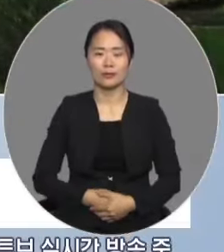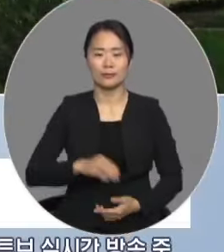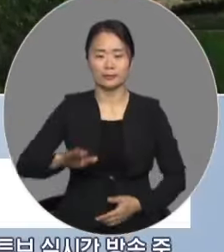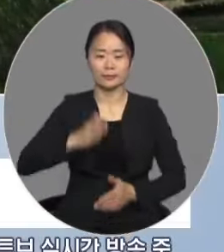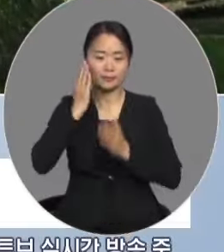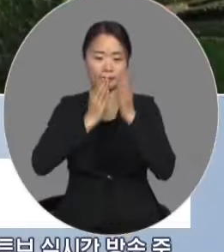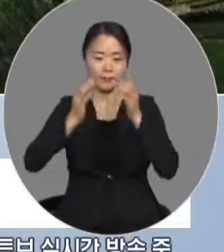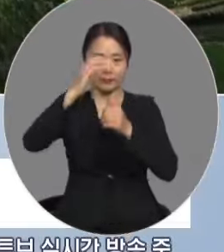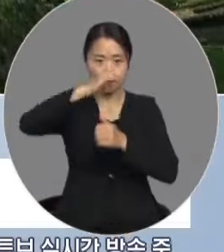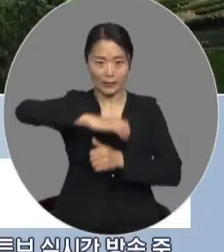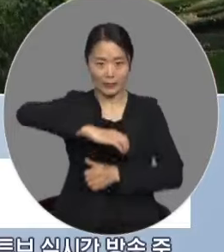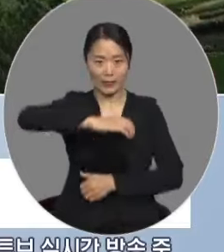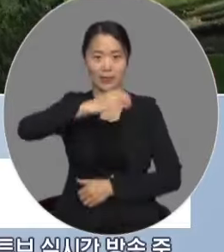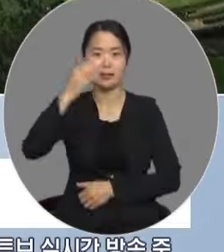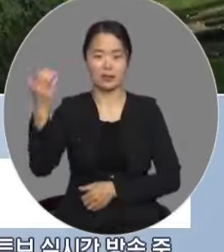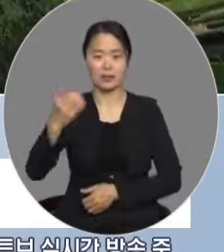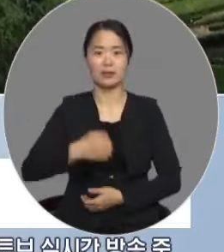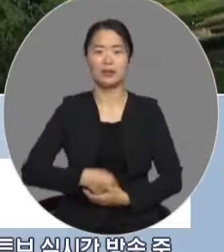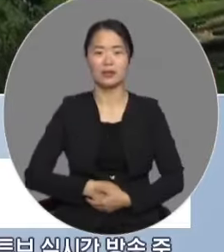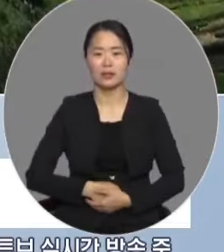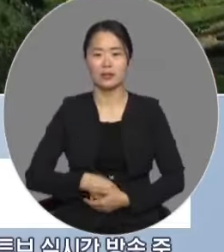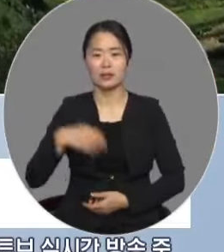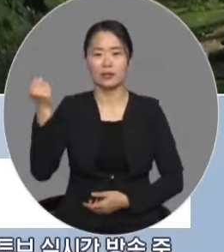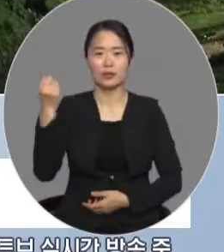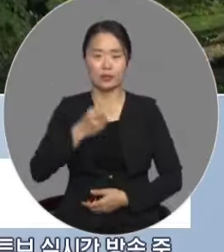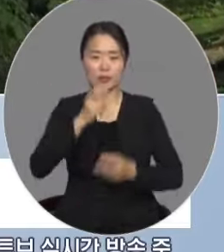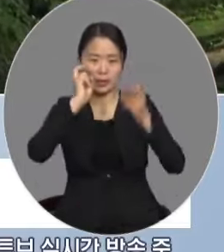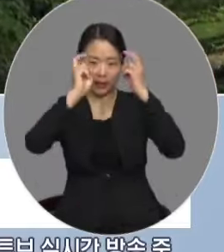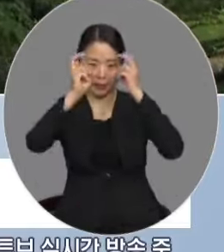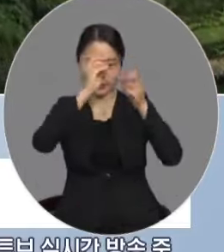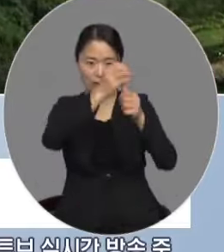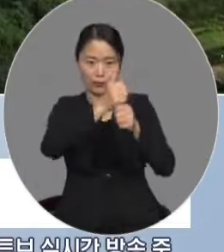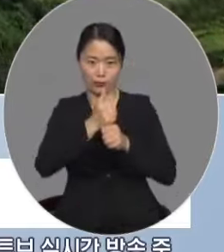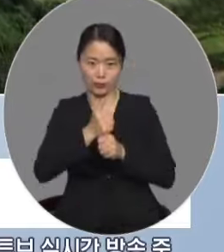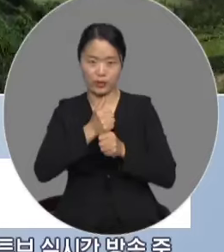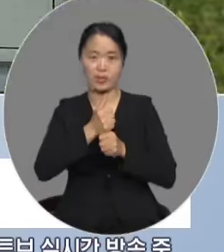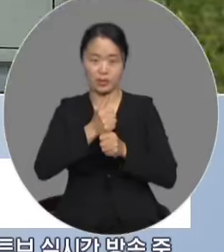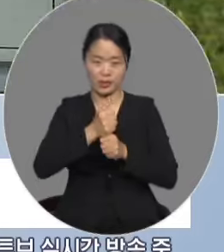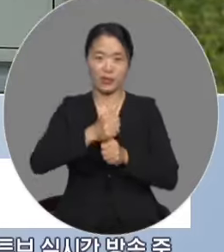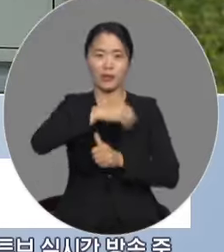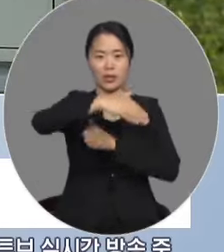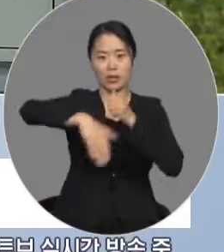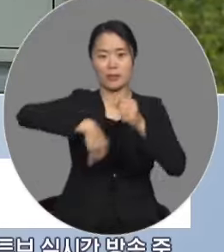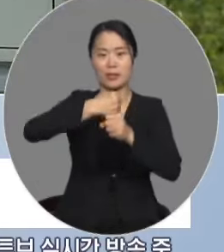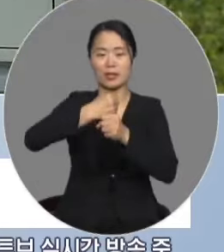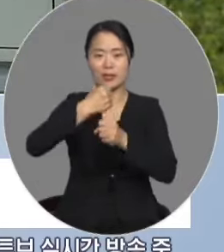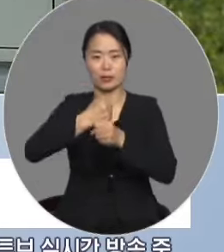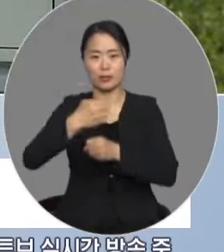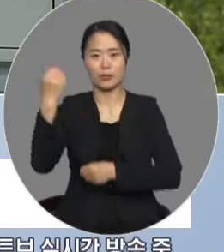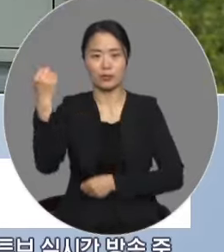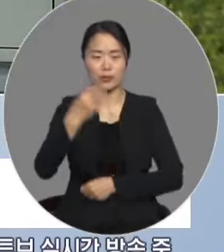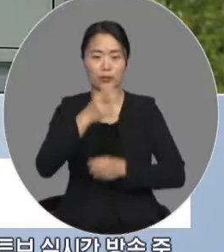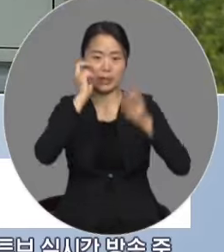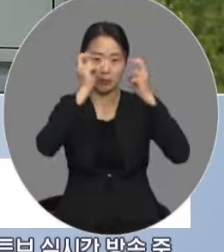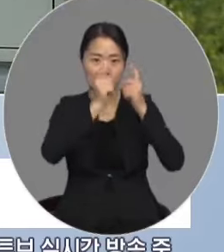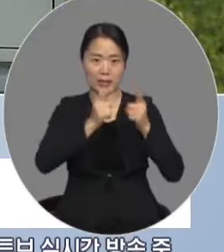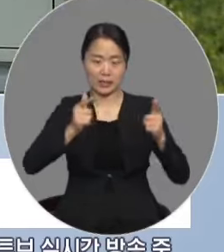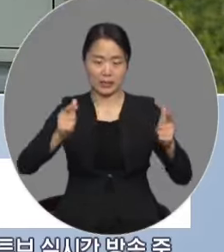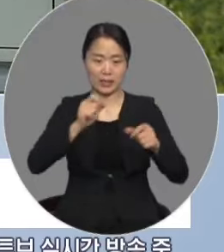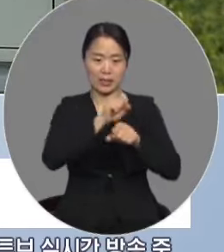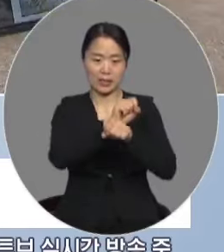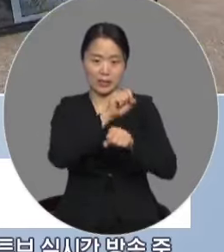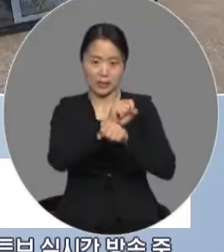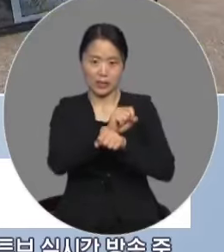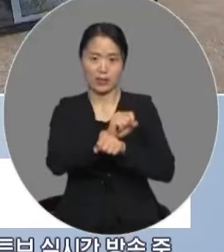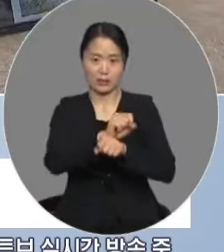그린벨트 이용해서 좀 상값에 기업이 유치할 수 있도록 그런 조성을 해준다든지 또 기업을 하면서 여러 가지 행정적